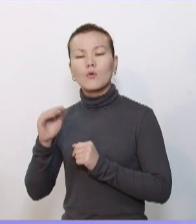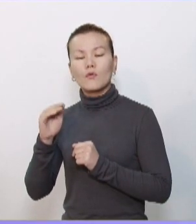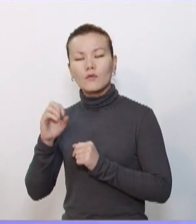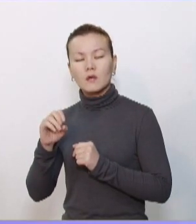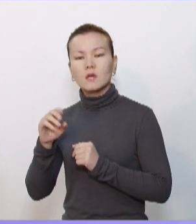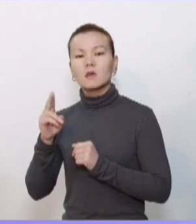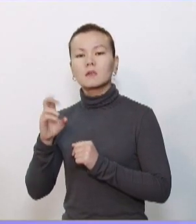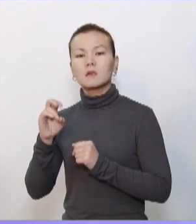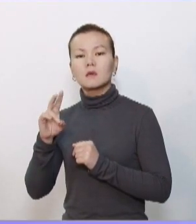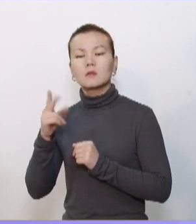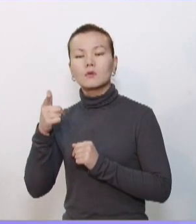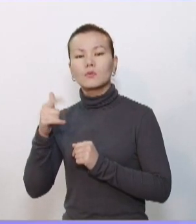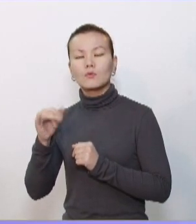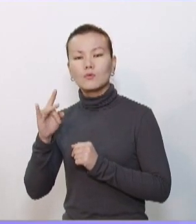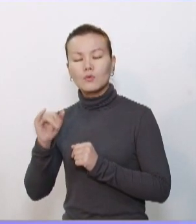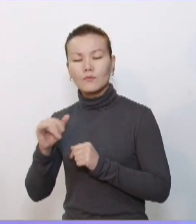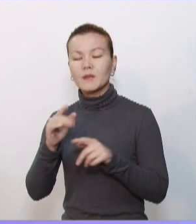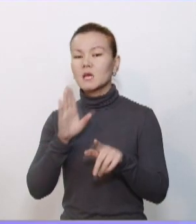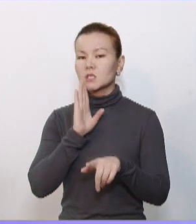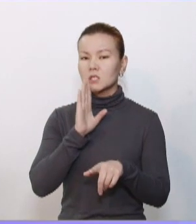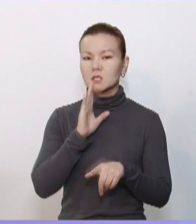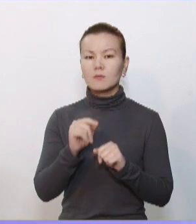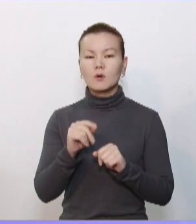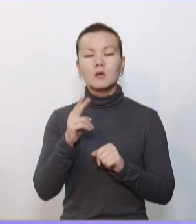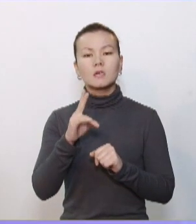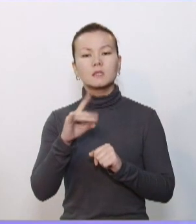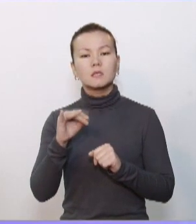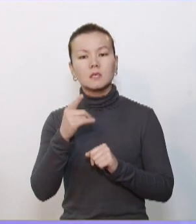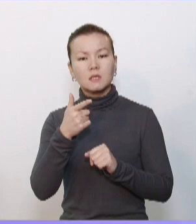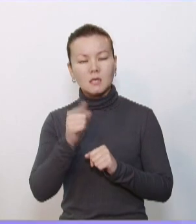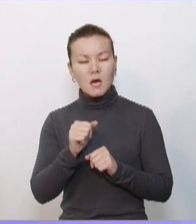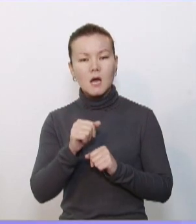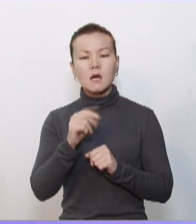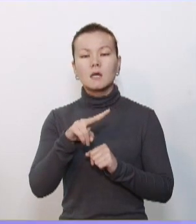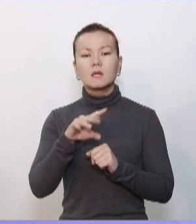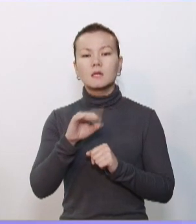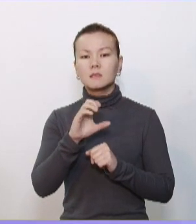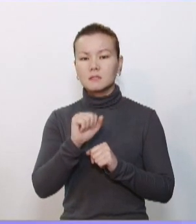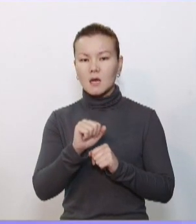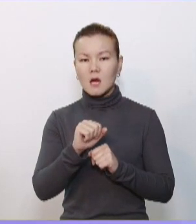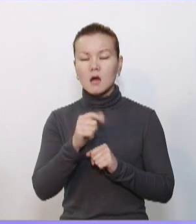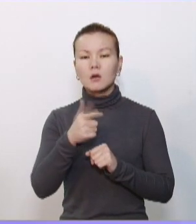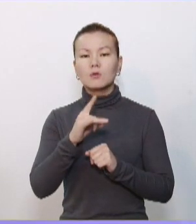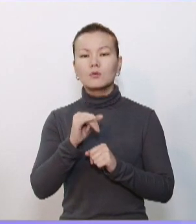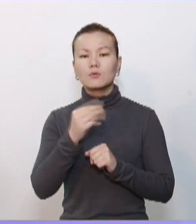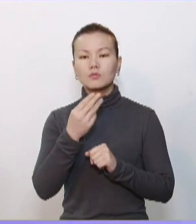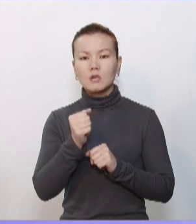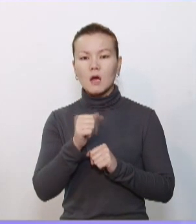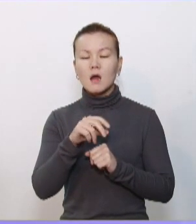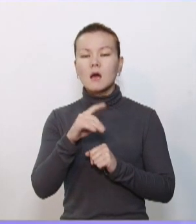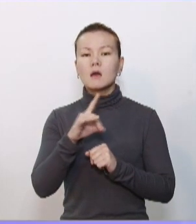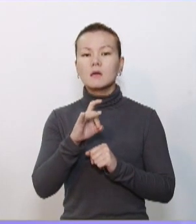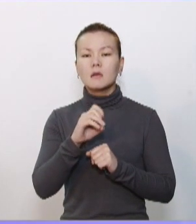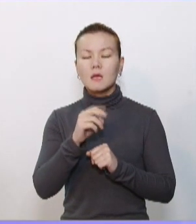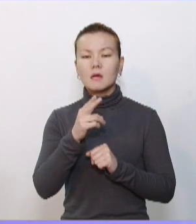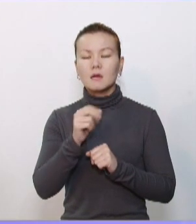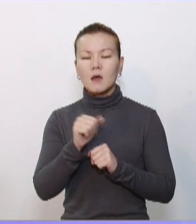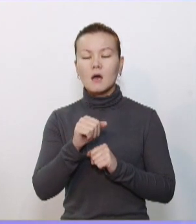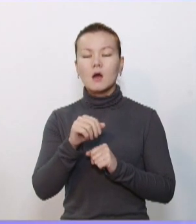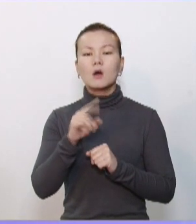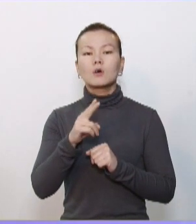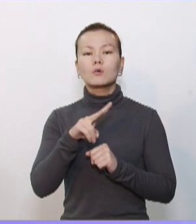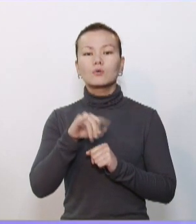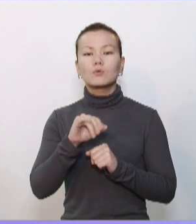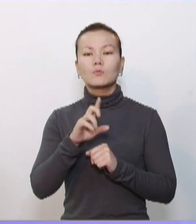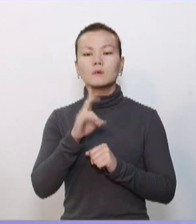«кенгуру». К женскому роду «книга», «лиса», «груша», «река», «клубника». И